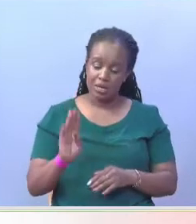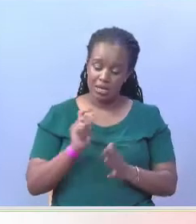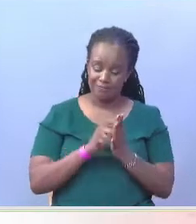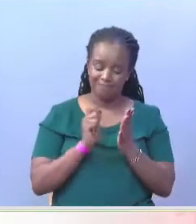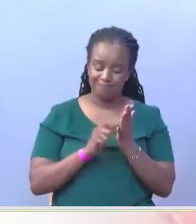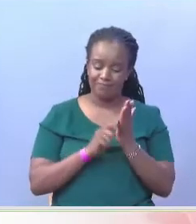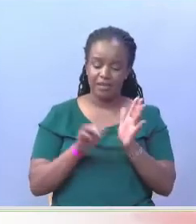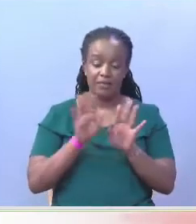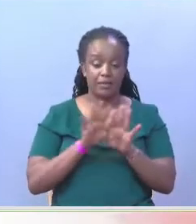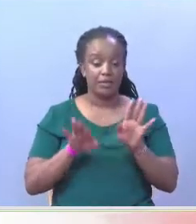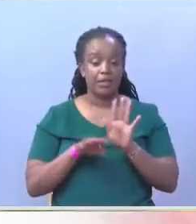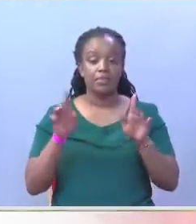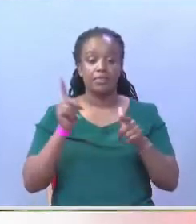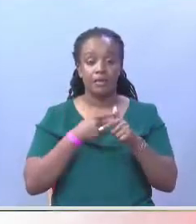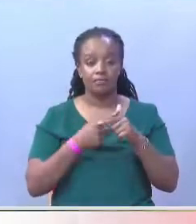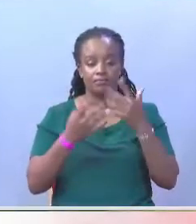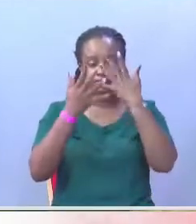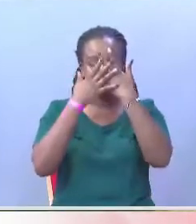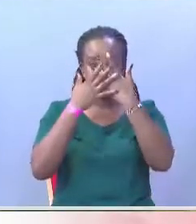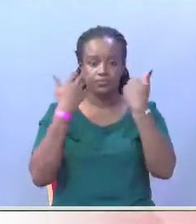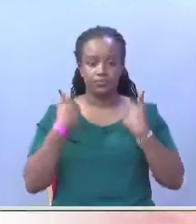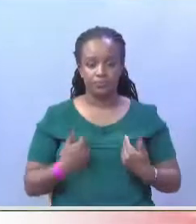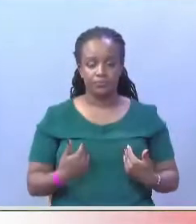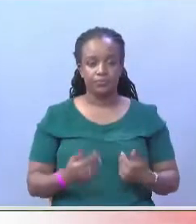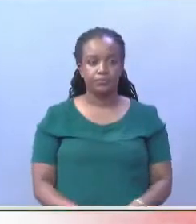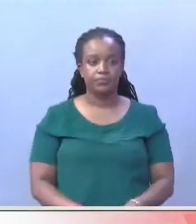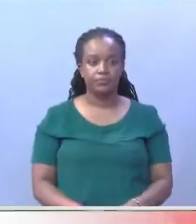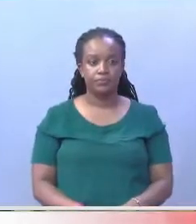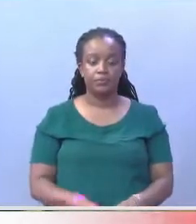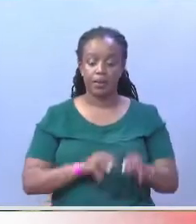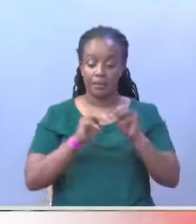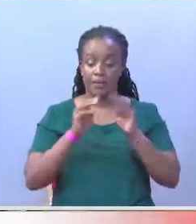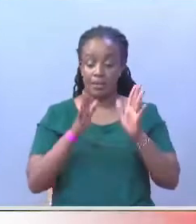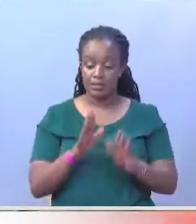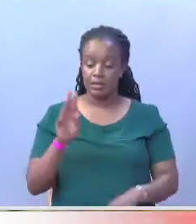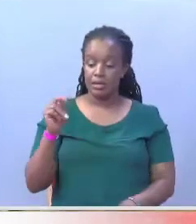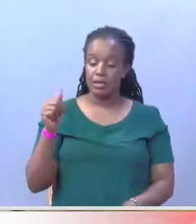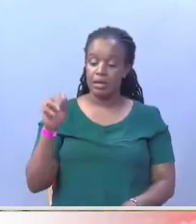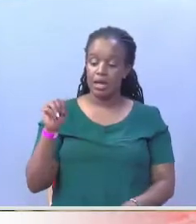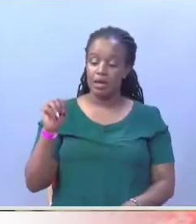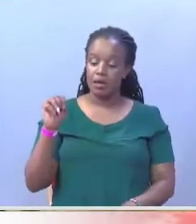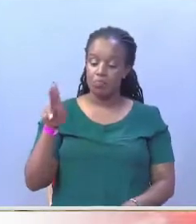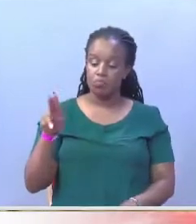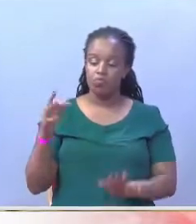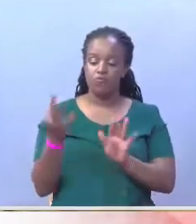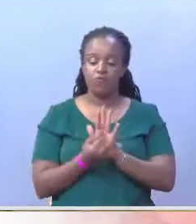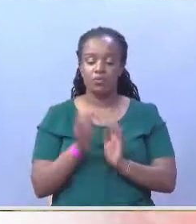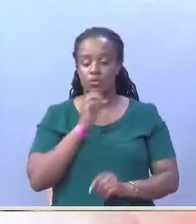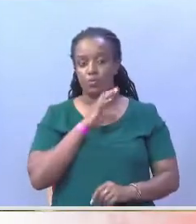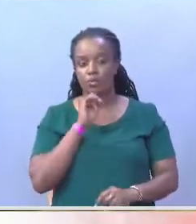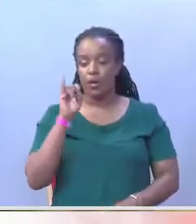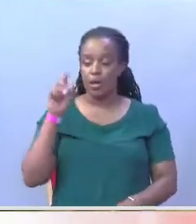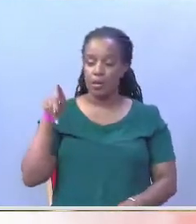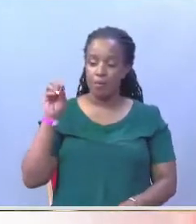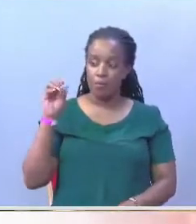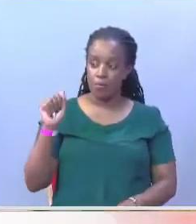hapo na kuniingiza hapo kwa cell. Anthony Mwagi, manager at the Namu Circle, then filed a complaint to IPOA asking